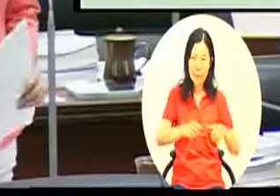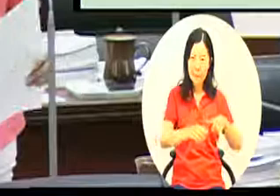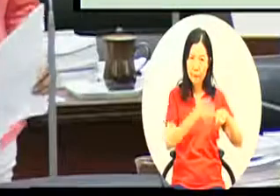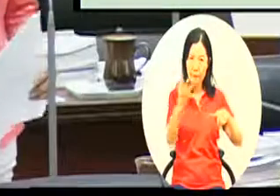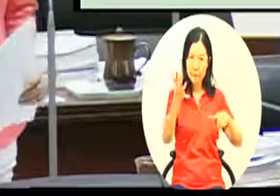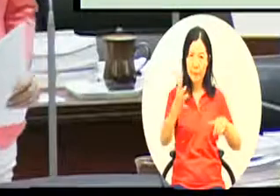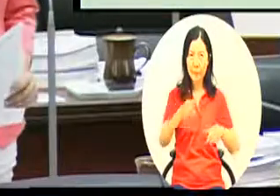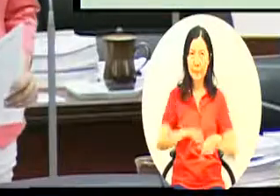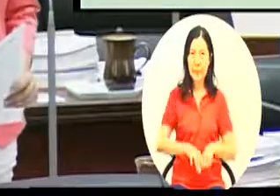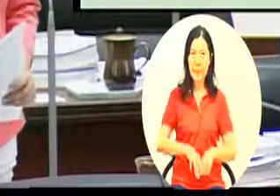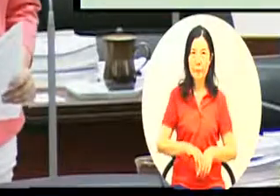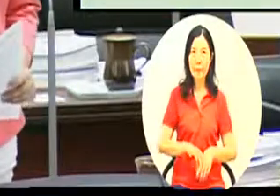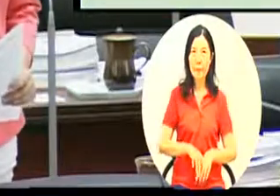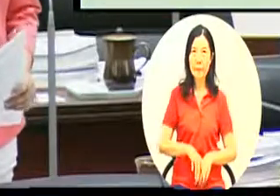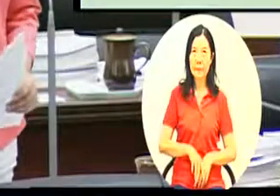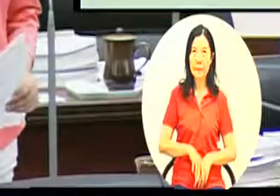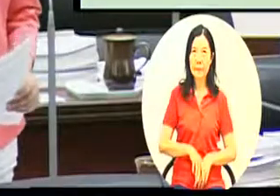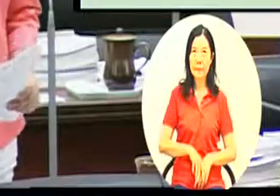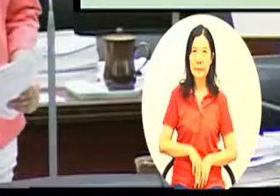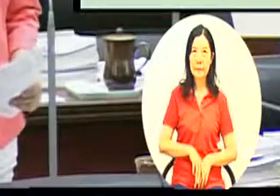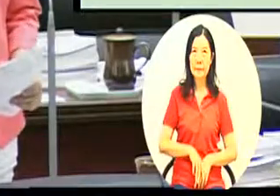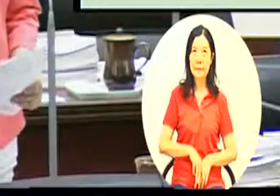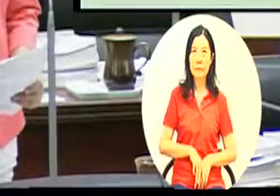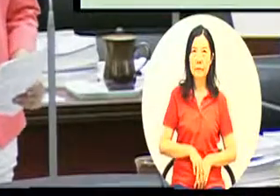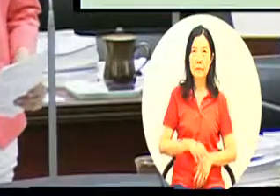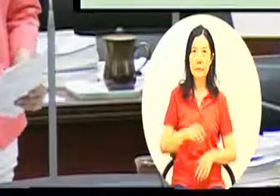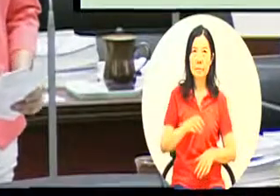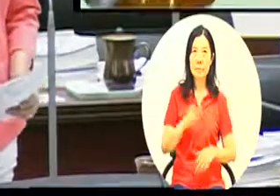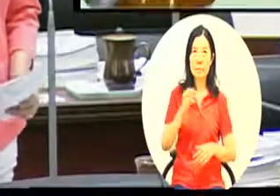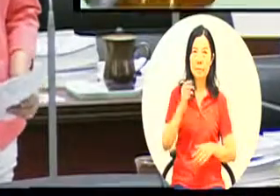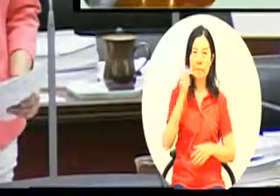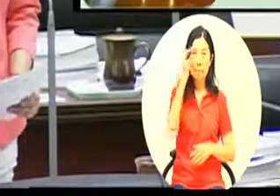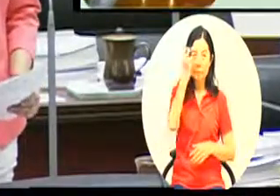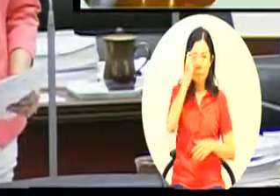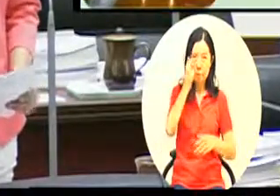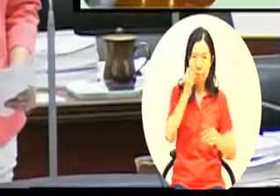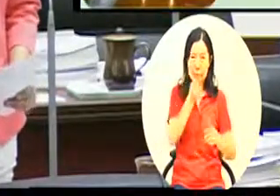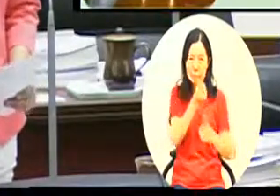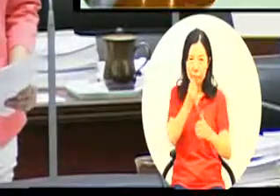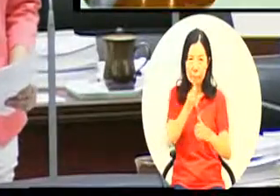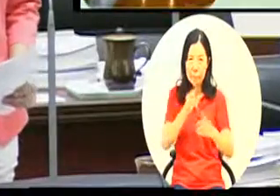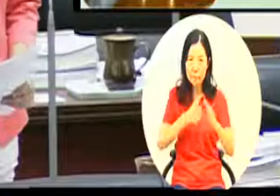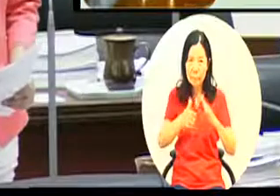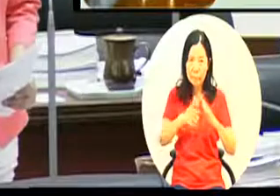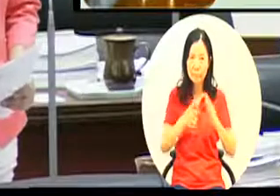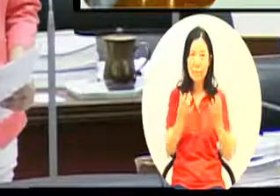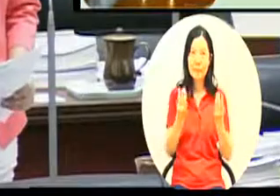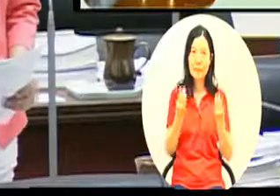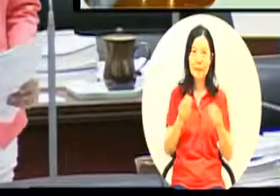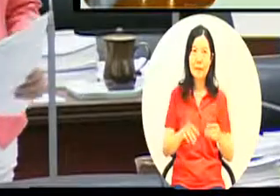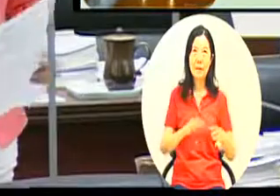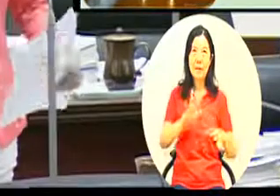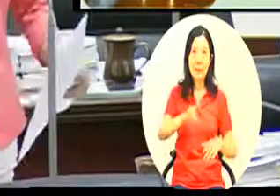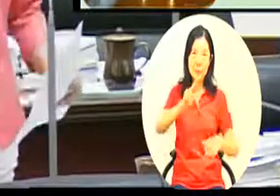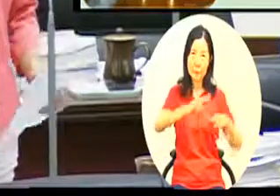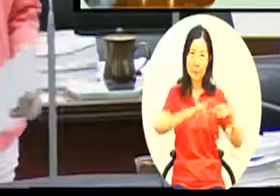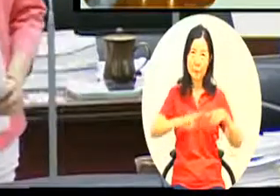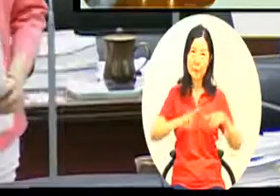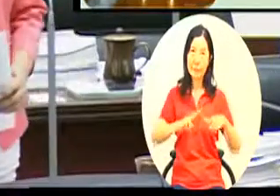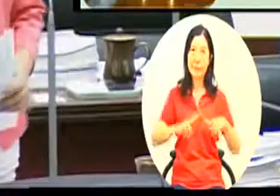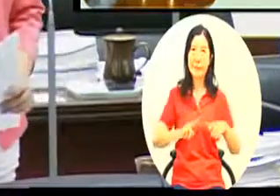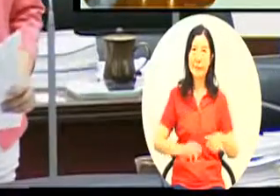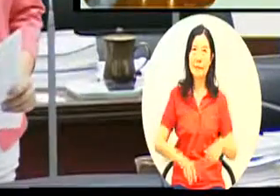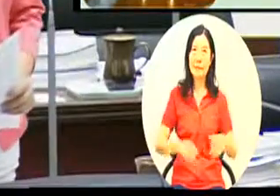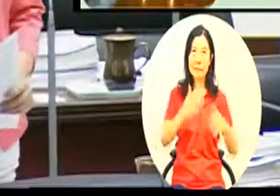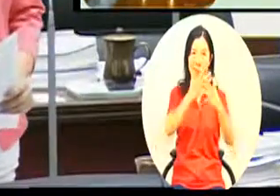间，而且呢没有管制它的进出。那我们先来介绍一下，我随便在网